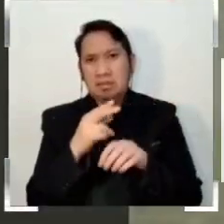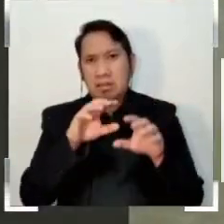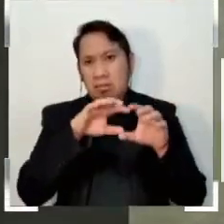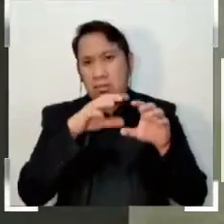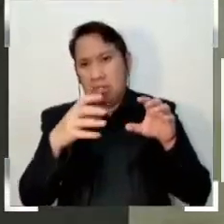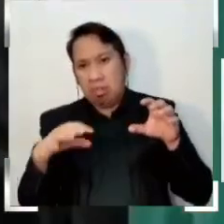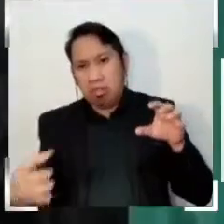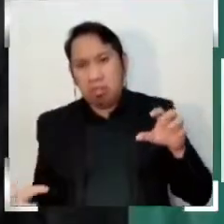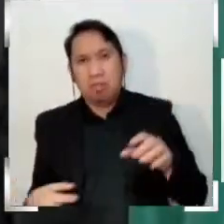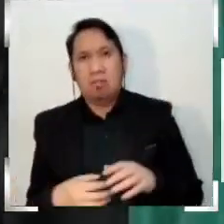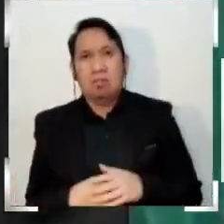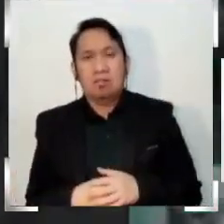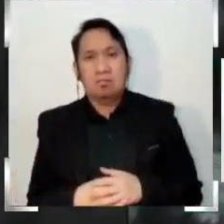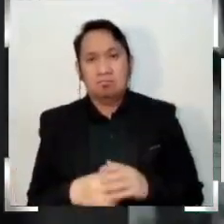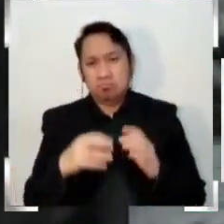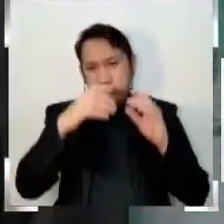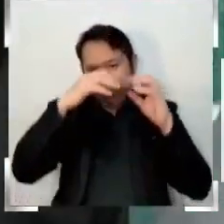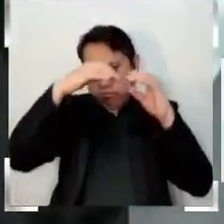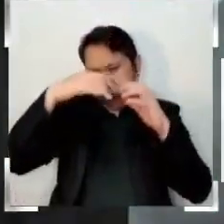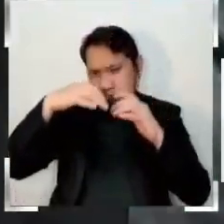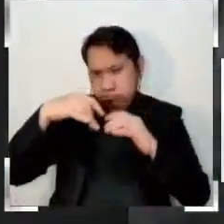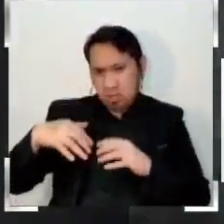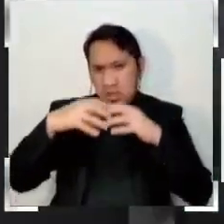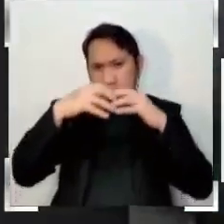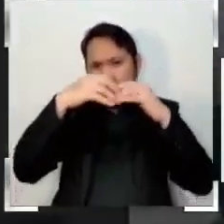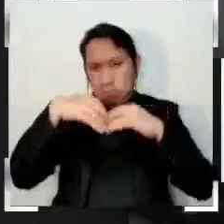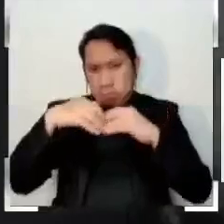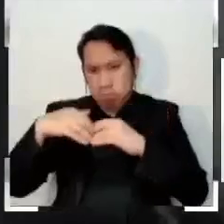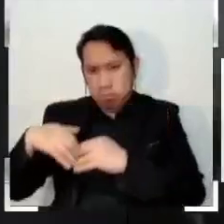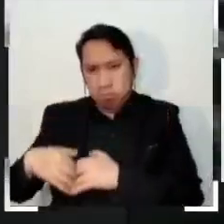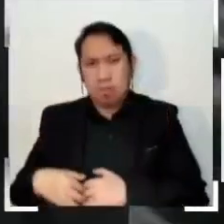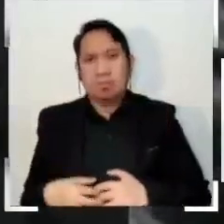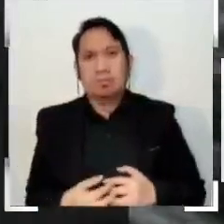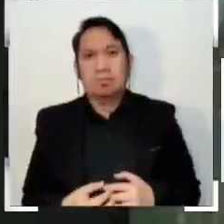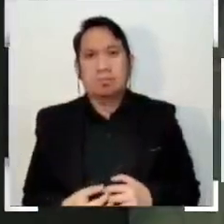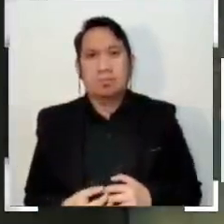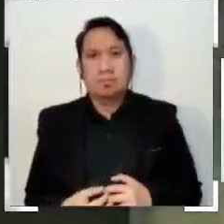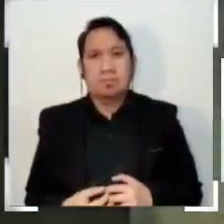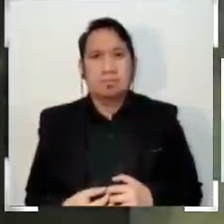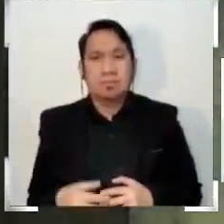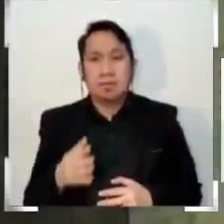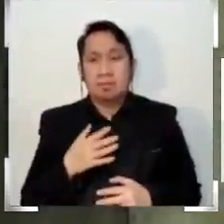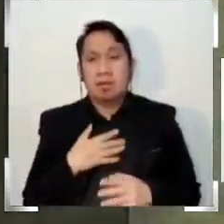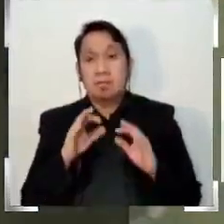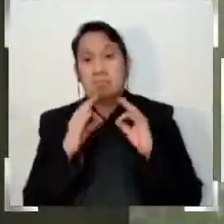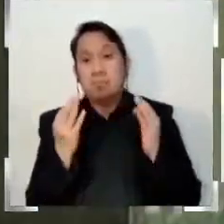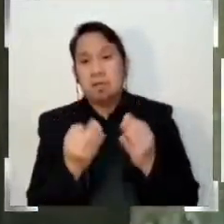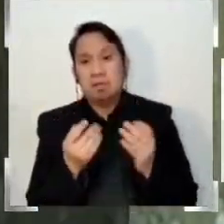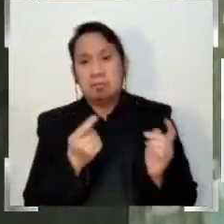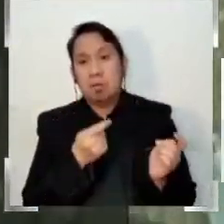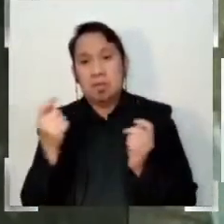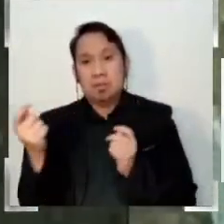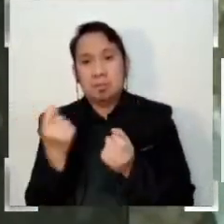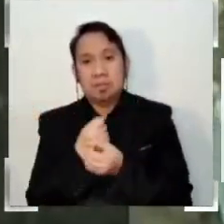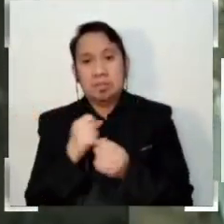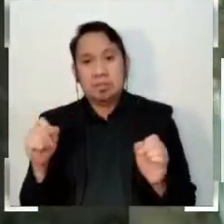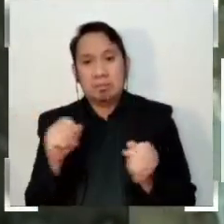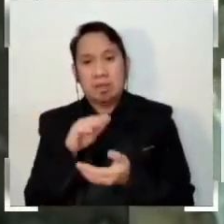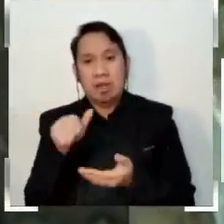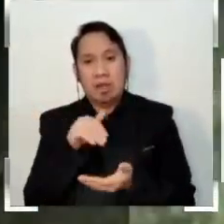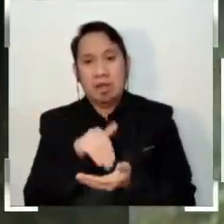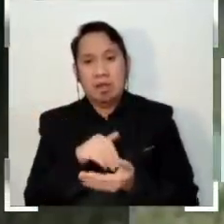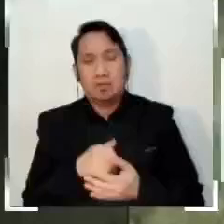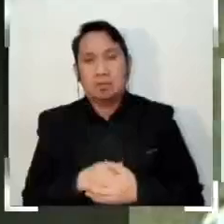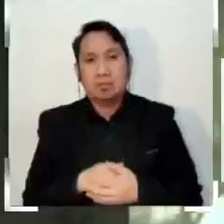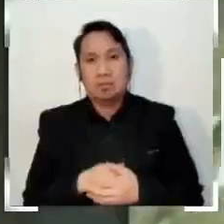mga bato, lumikas na sa kabila sir. Yung pamilya ko lang ah. Ayon sa Benguet PDRRMO, hindi madaanan